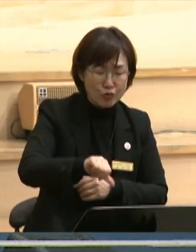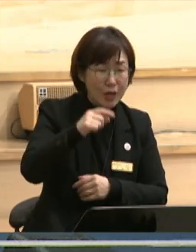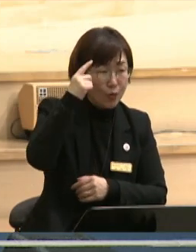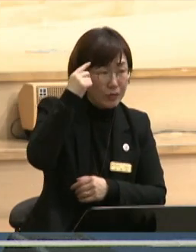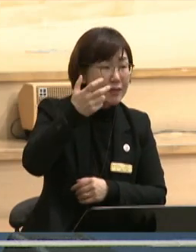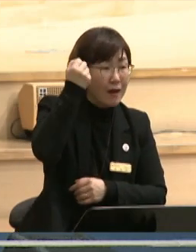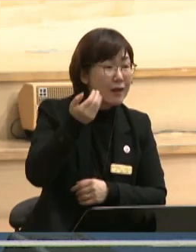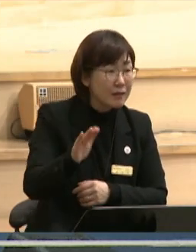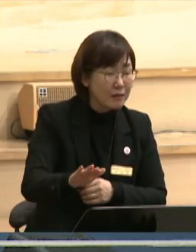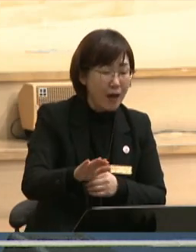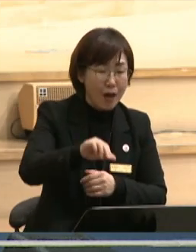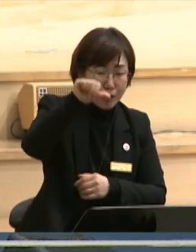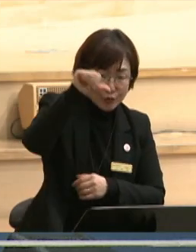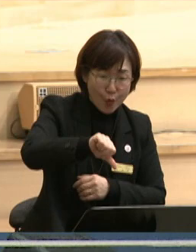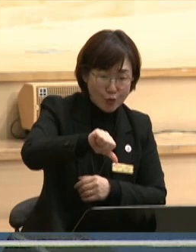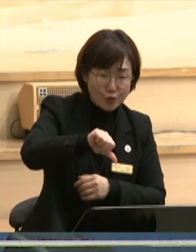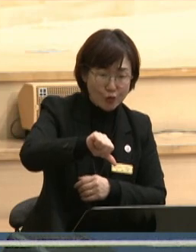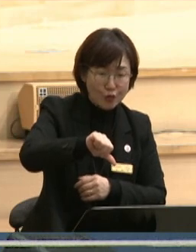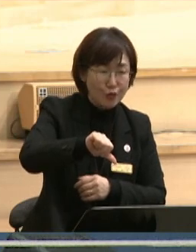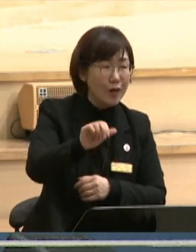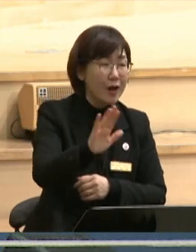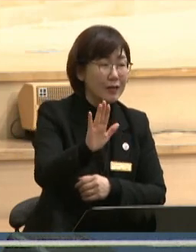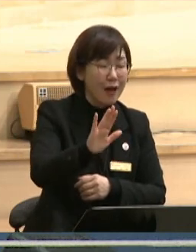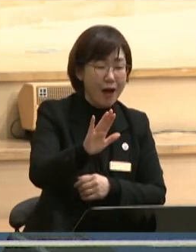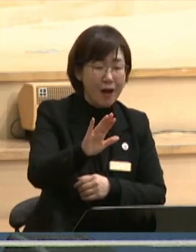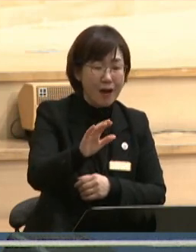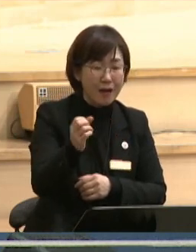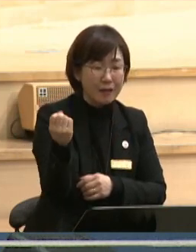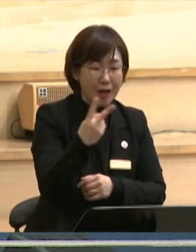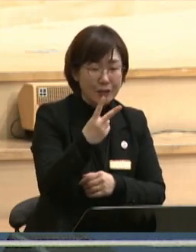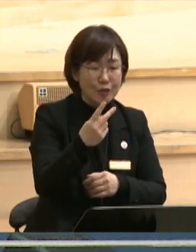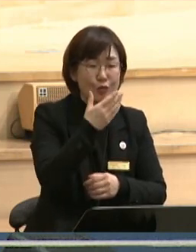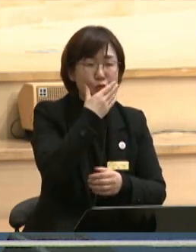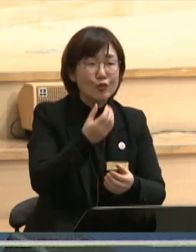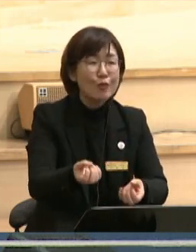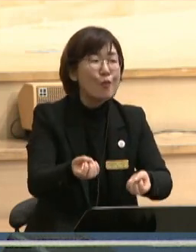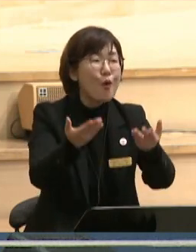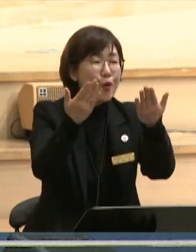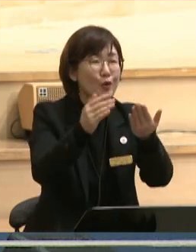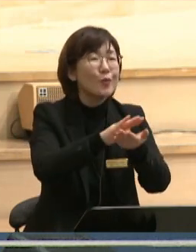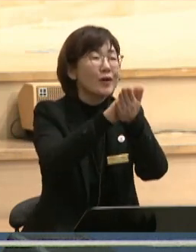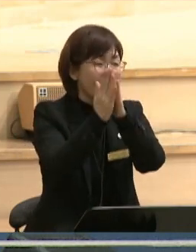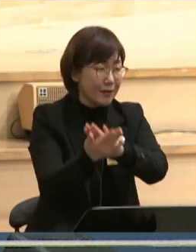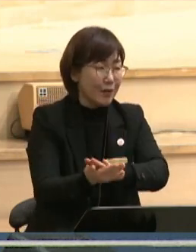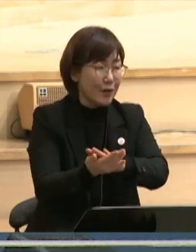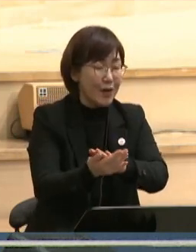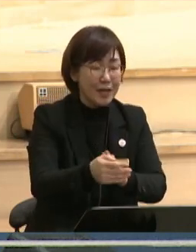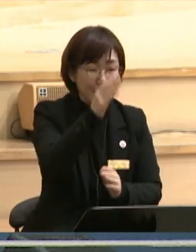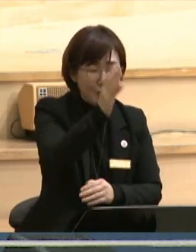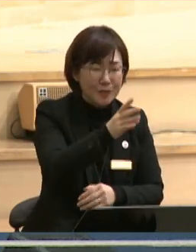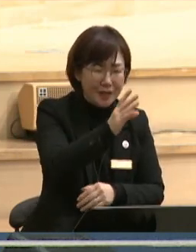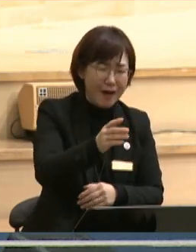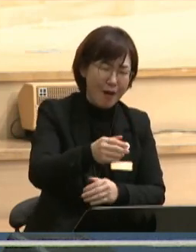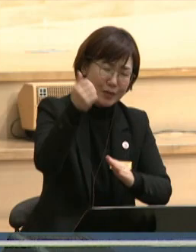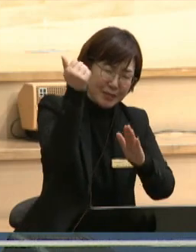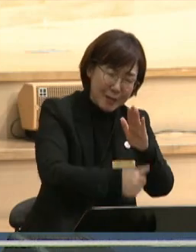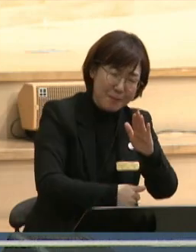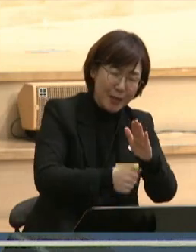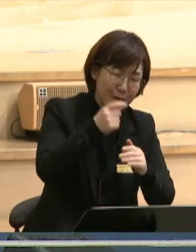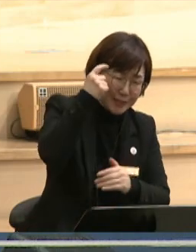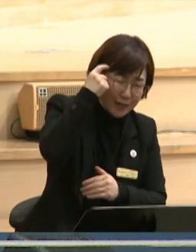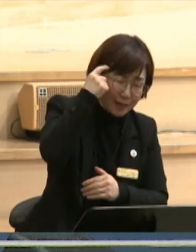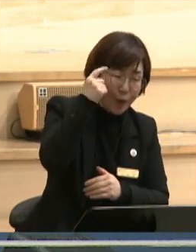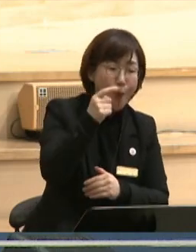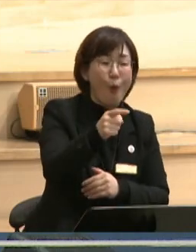그 저주에서 축복이 일어나게 되어집니다 그 십자가가 실패인 줄 알았는데 그